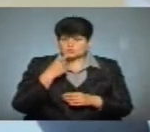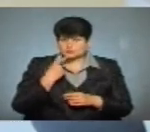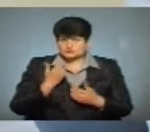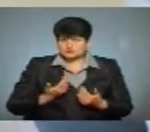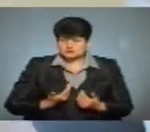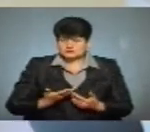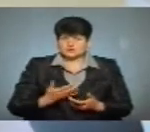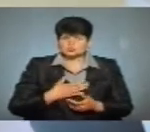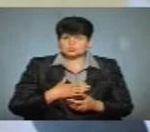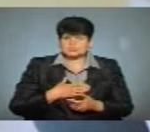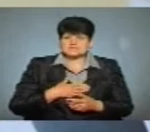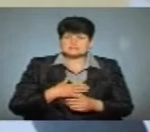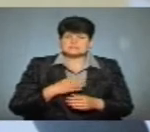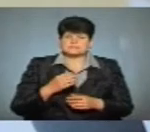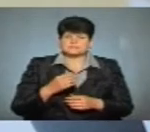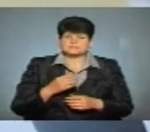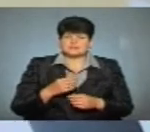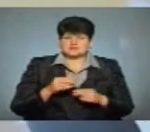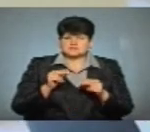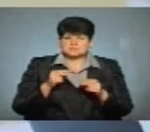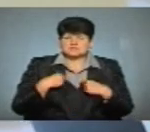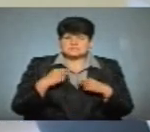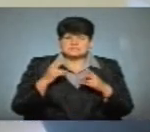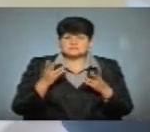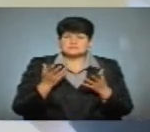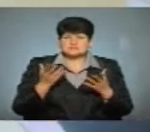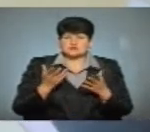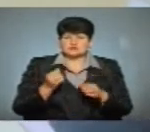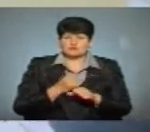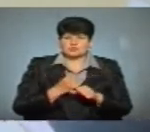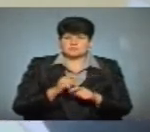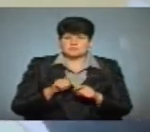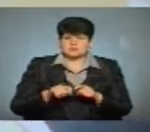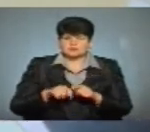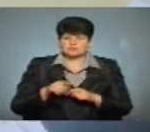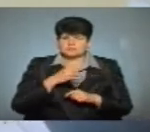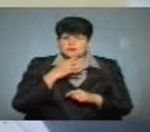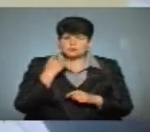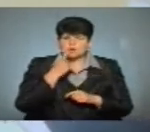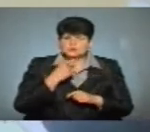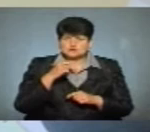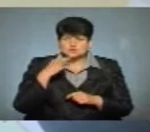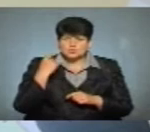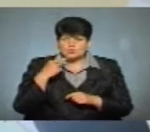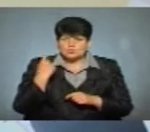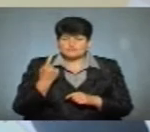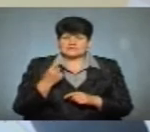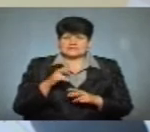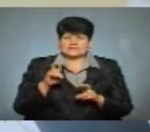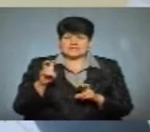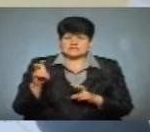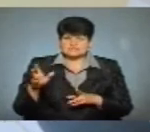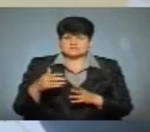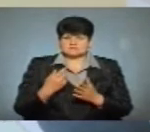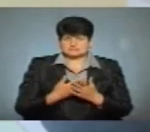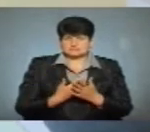У нас тим більше, що у нас на Західі, ми не знаємо, правда, чиї роботи ми перевіряємо, це, бо тут дуже багато російськомовних таких текстів, видно